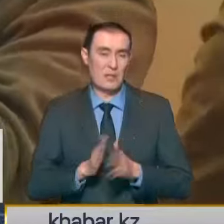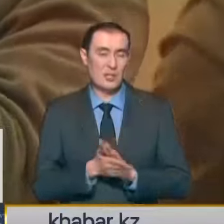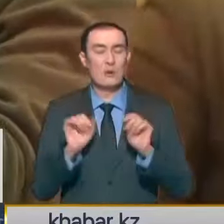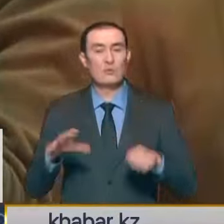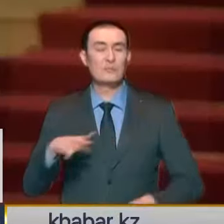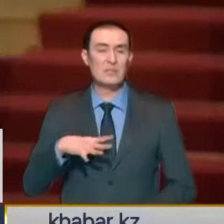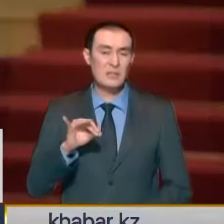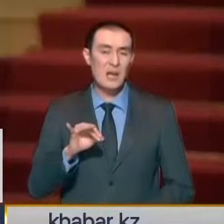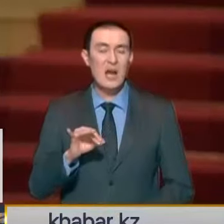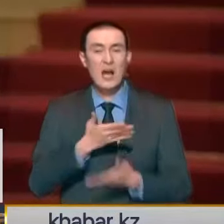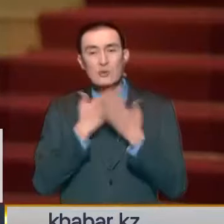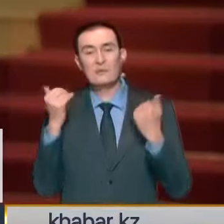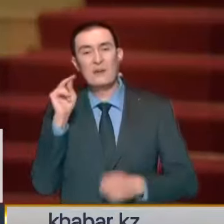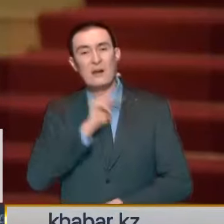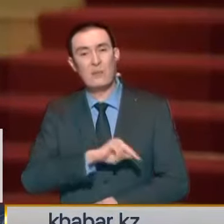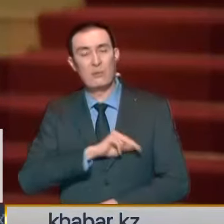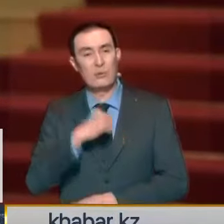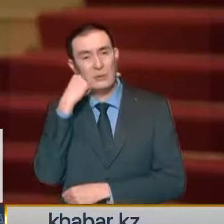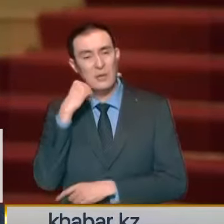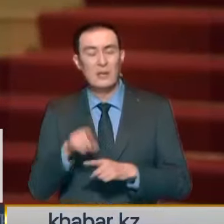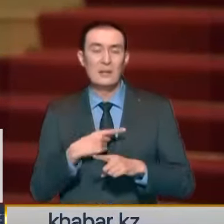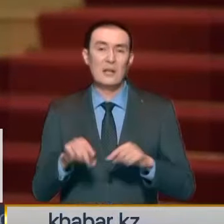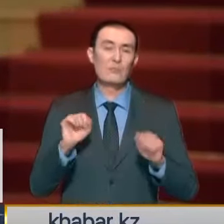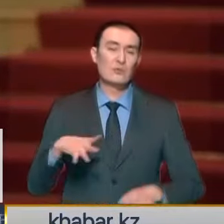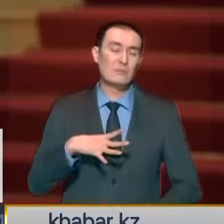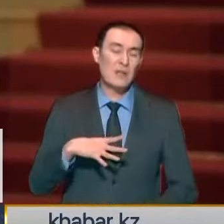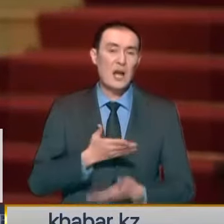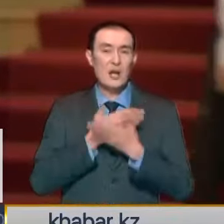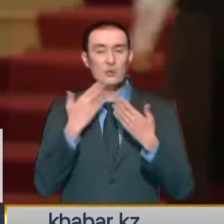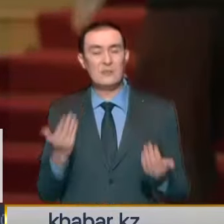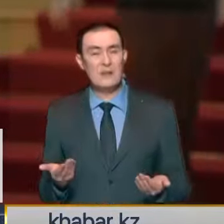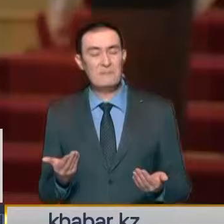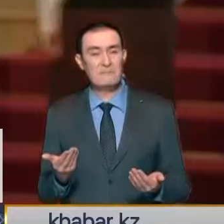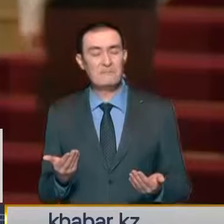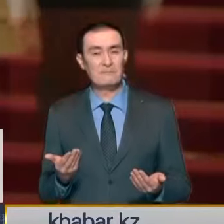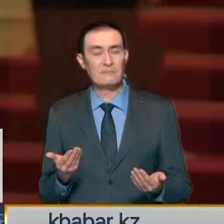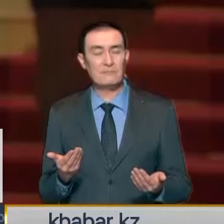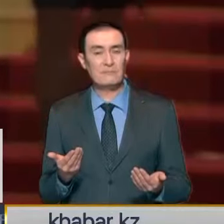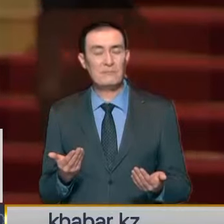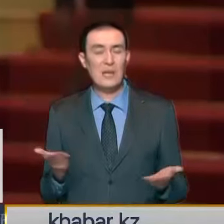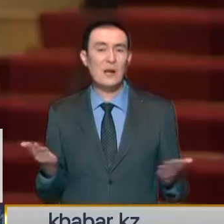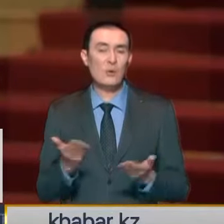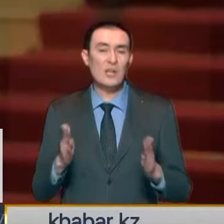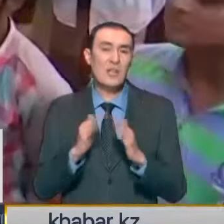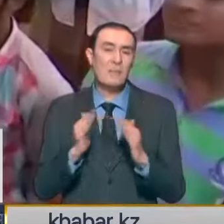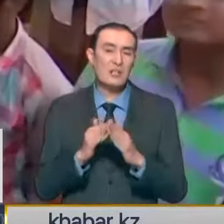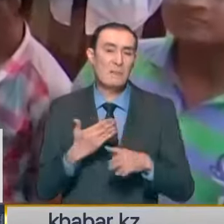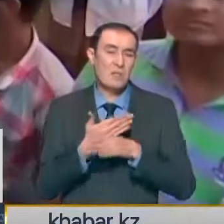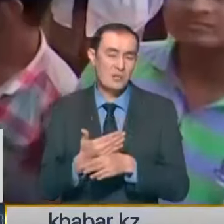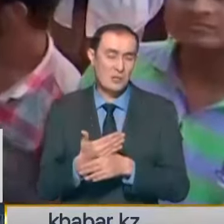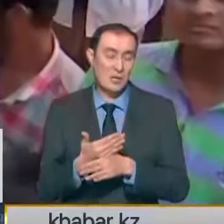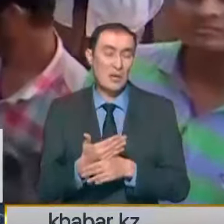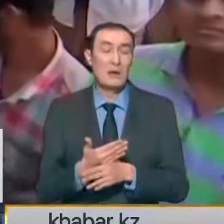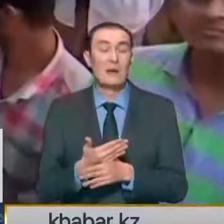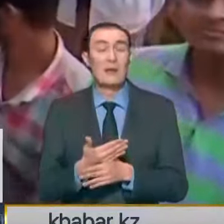может быть и отсутствие работы, например, это может быть отсутствие какой-то там домашней поддержки.